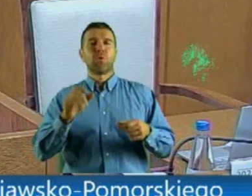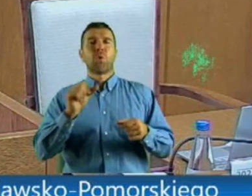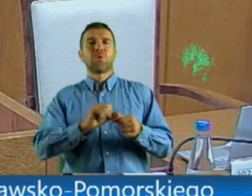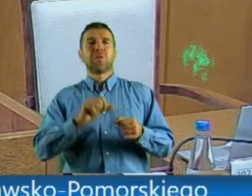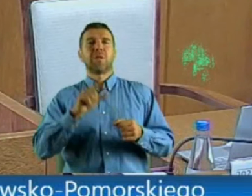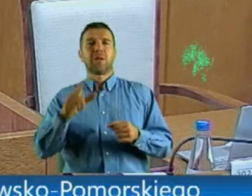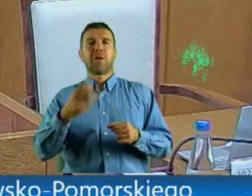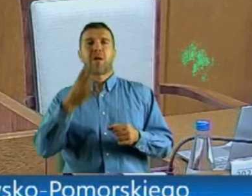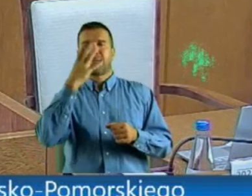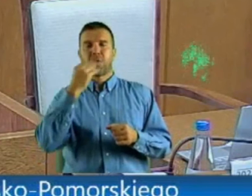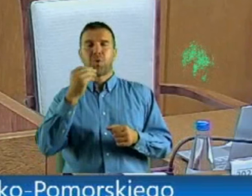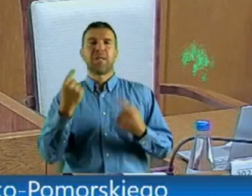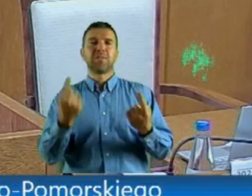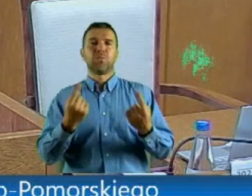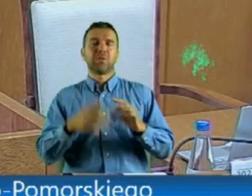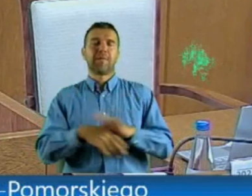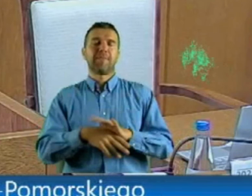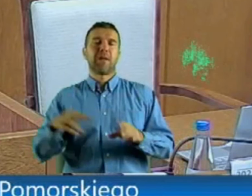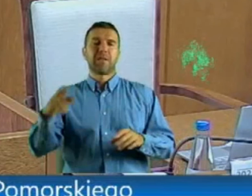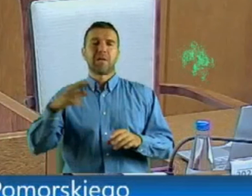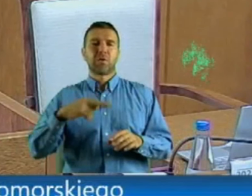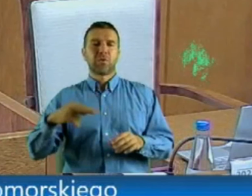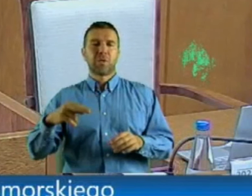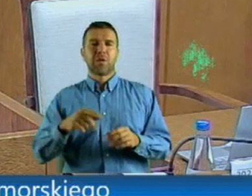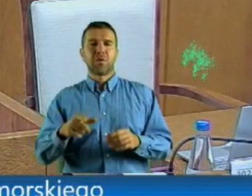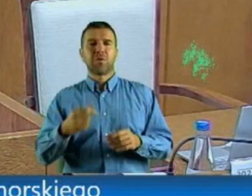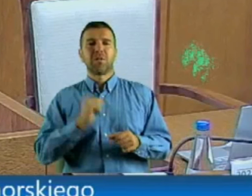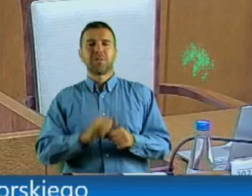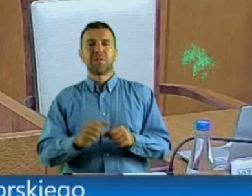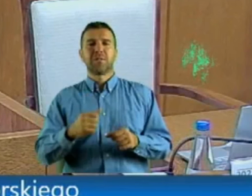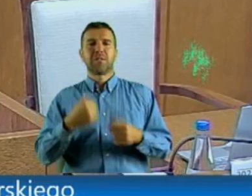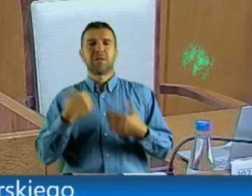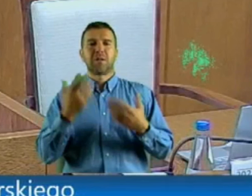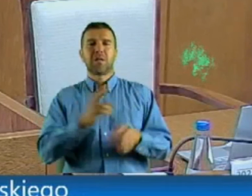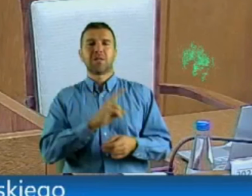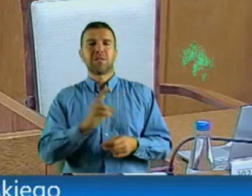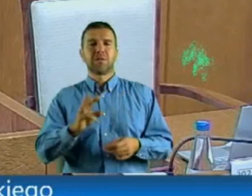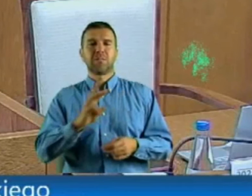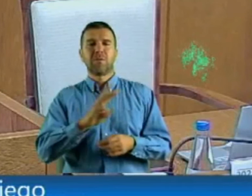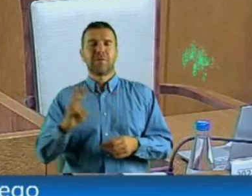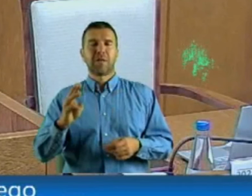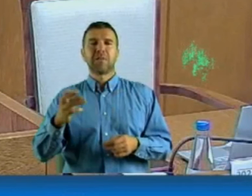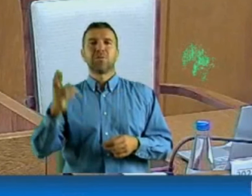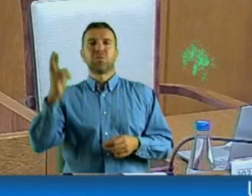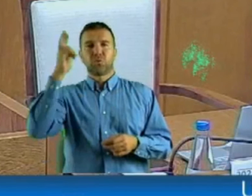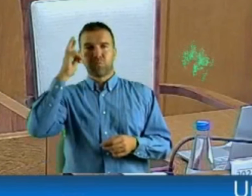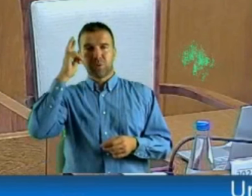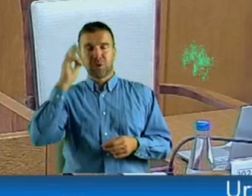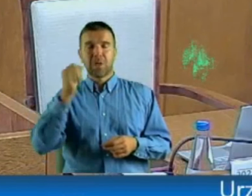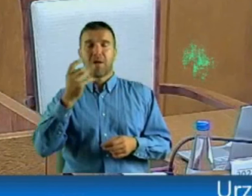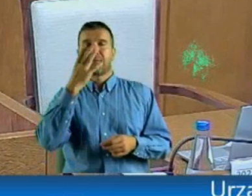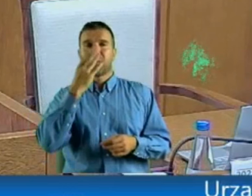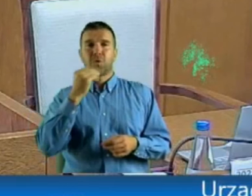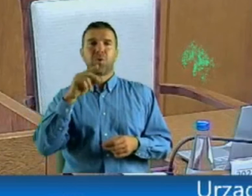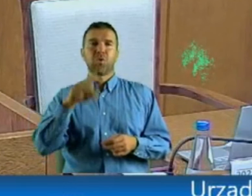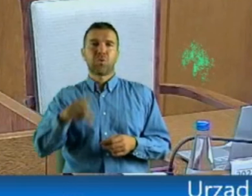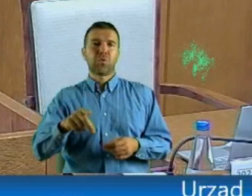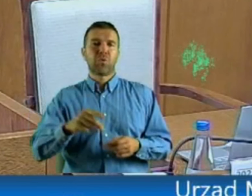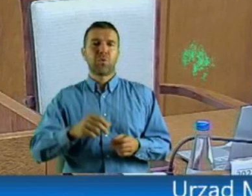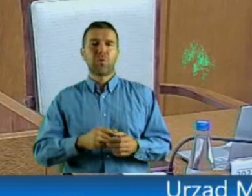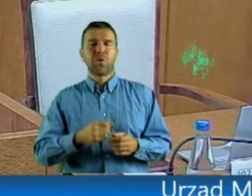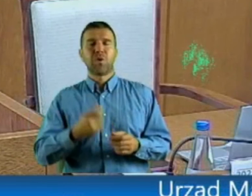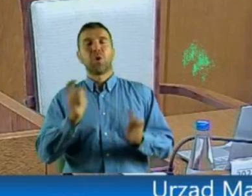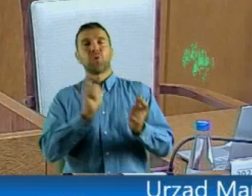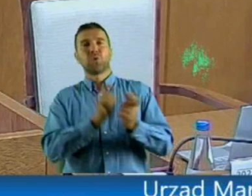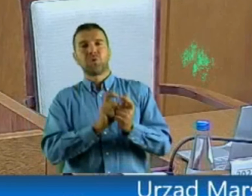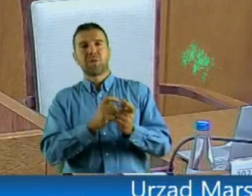jak wygląda sytuacja u Państwa w regionach. To ma na celu tak naprawdę dać każdemu z Was wiedzę, jak wygląda to u